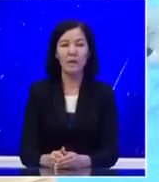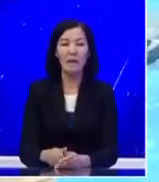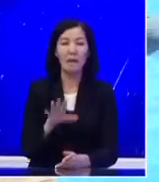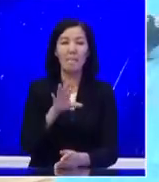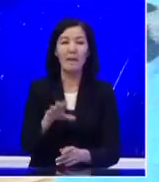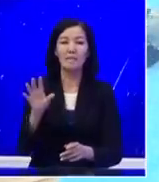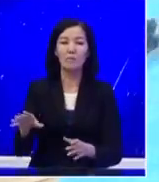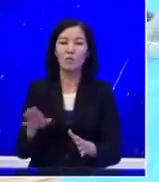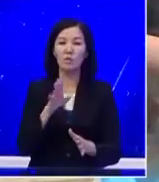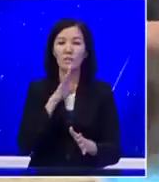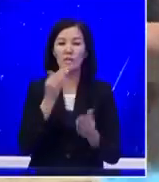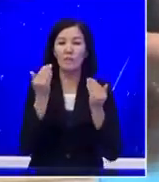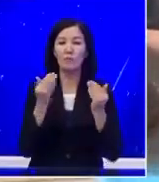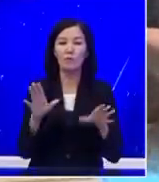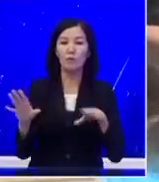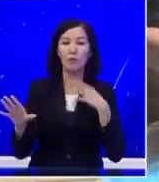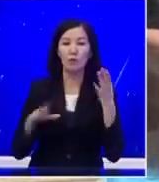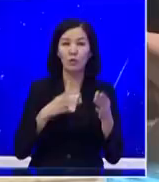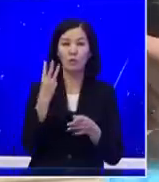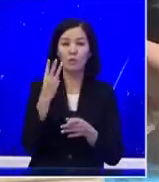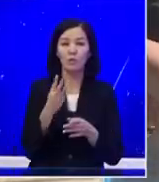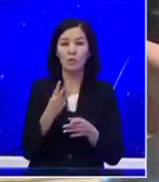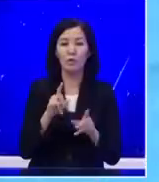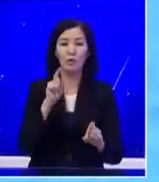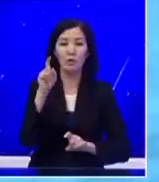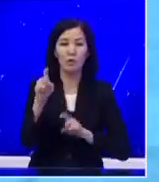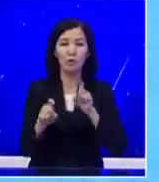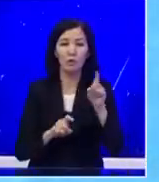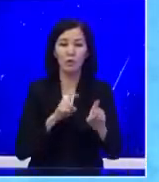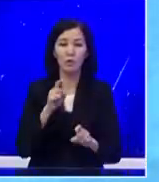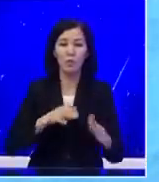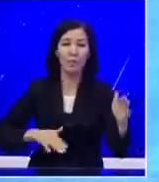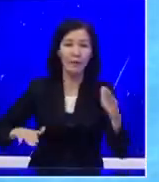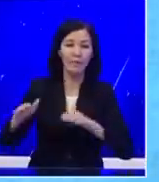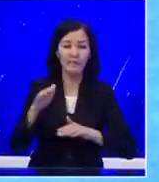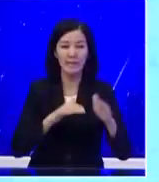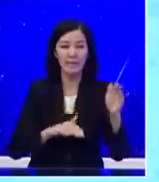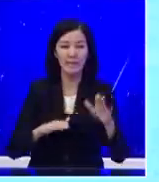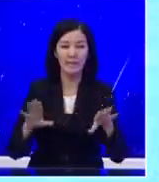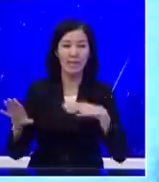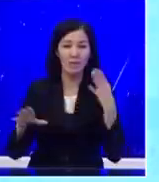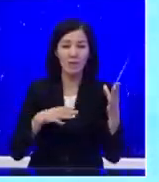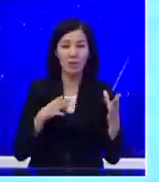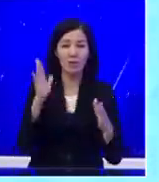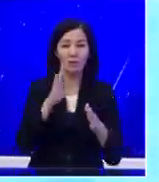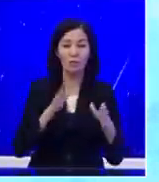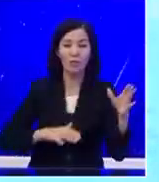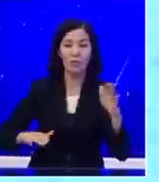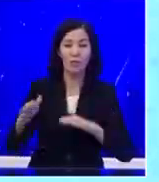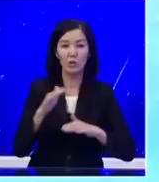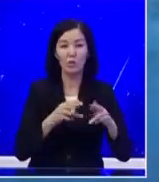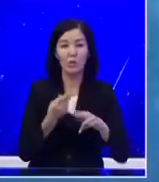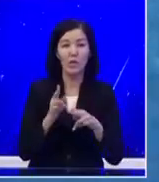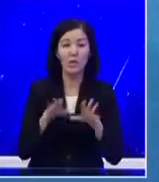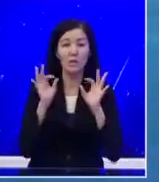Баскетболшы қыздардың бүгінгі жаттығы үш кезеңнен тұрады. Жүгіру, дриблинг және бассейндегі арнайы жаттығулар. Суда шынығу спортшылар үшін ең